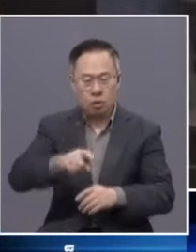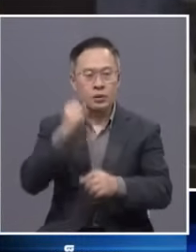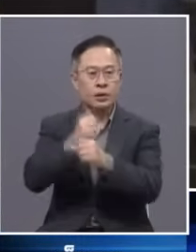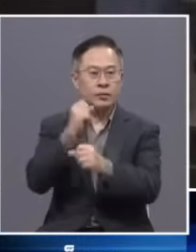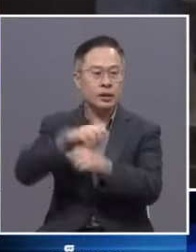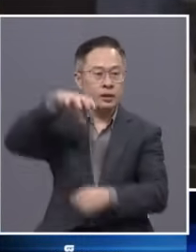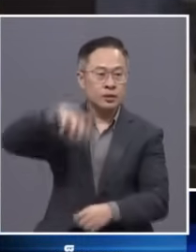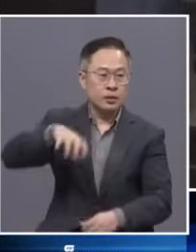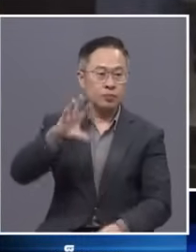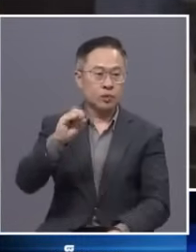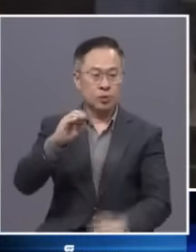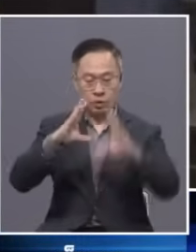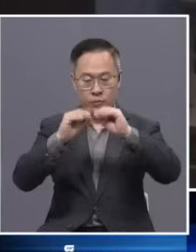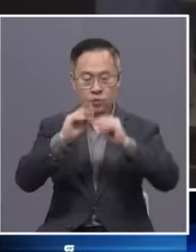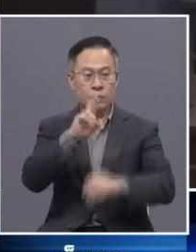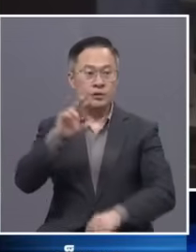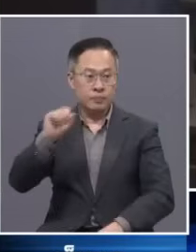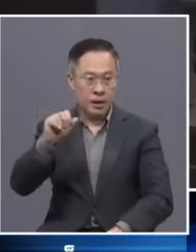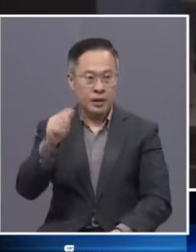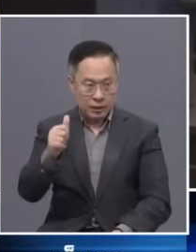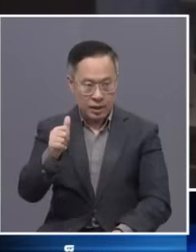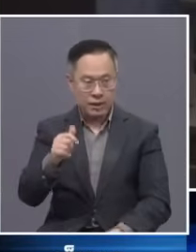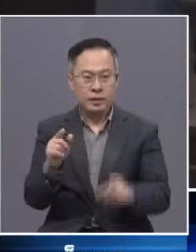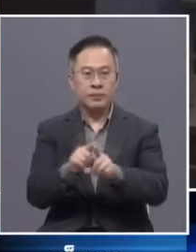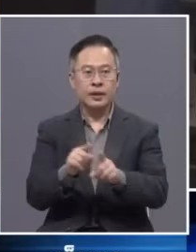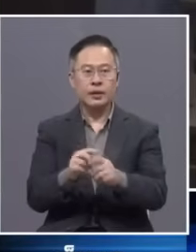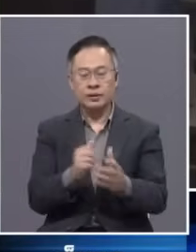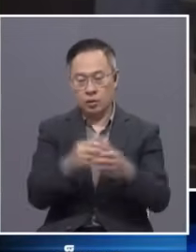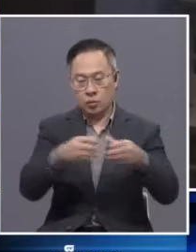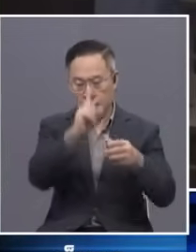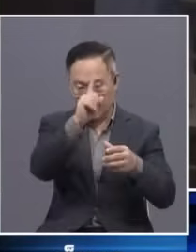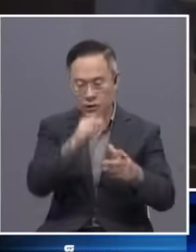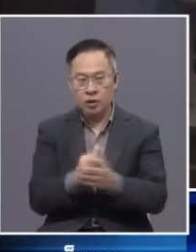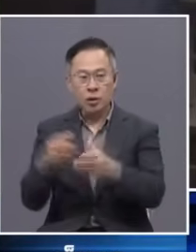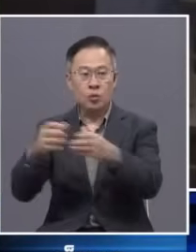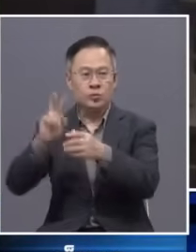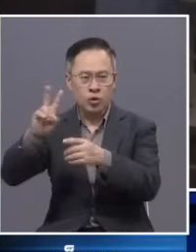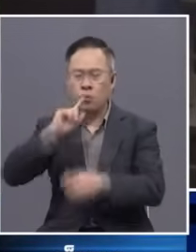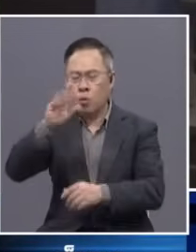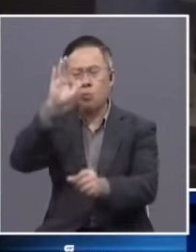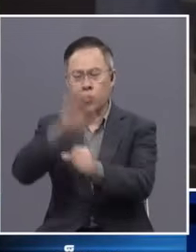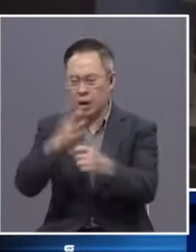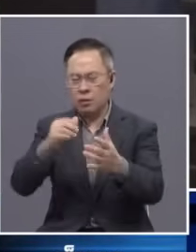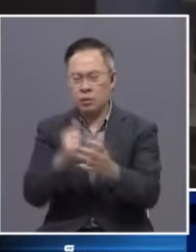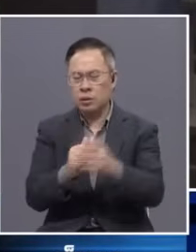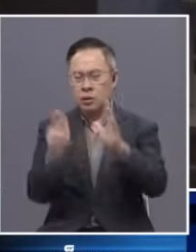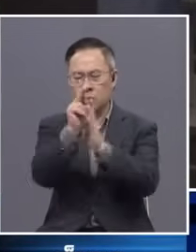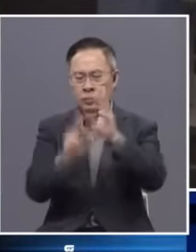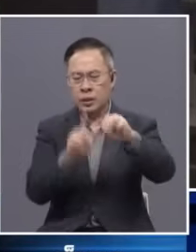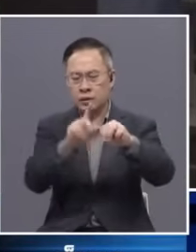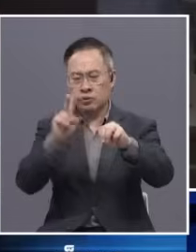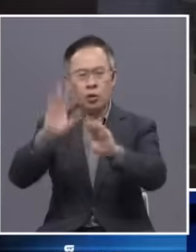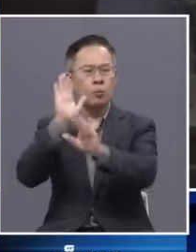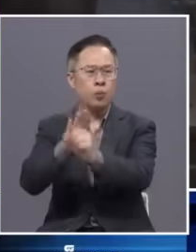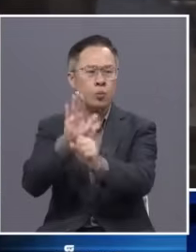เนี่ยก็มองกันว่านี่ไงก็เป็นทางลงของทางก้าวไกลหรือเปล่าในการที่จะถอยหลังออกมา พอได้แล้วกับประเด็นนี้ ใช่คือนอกเหนือจ